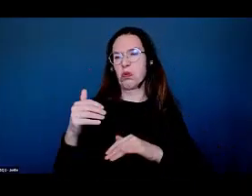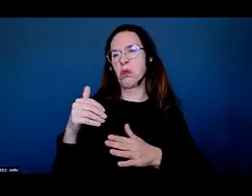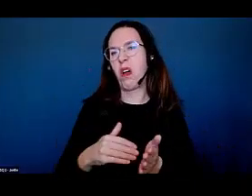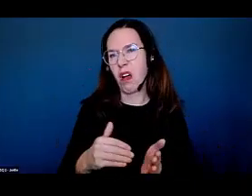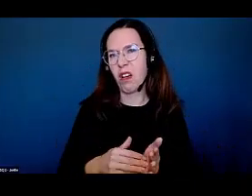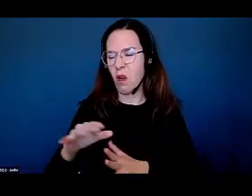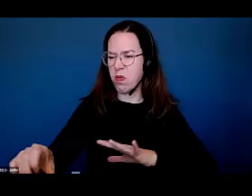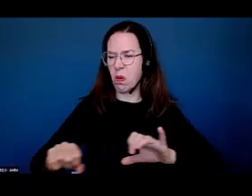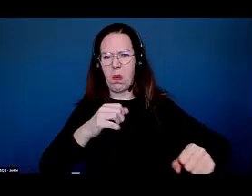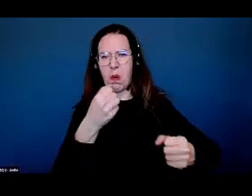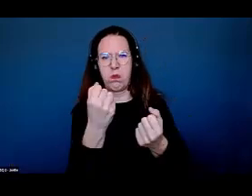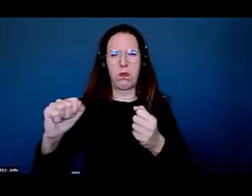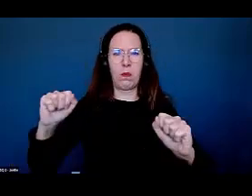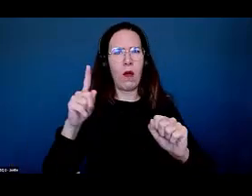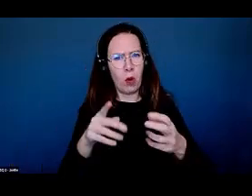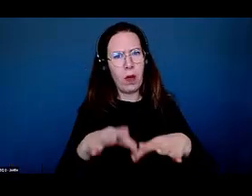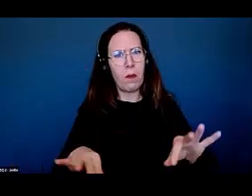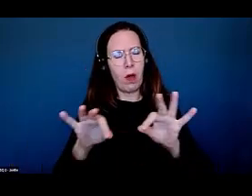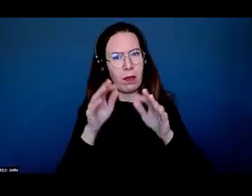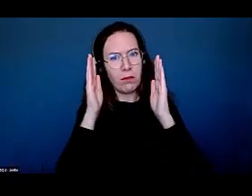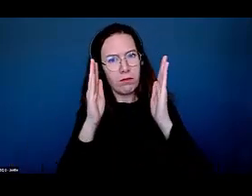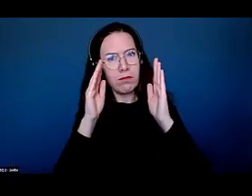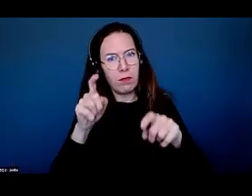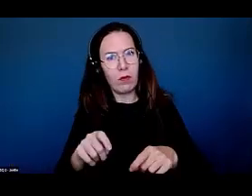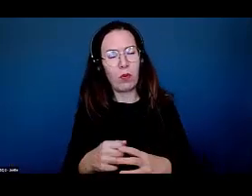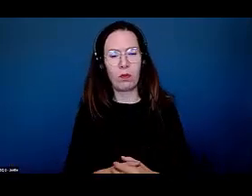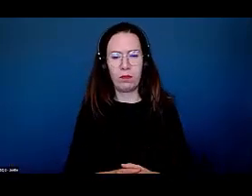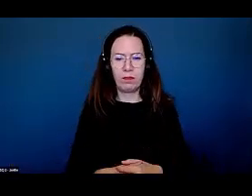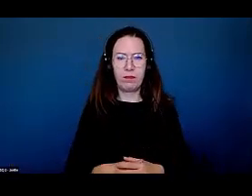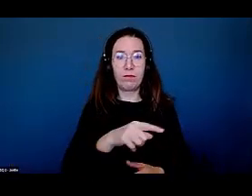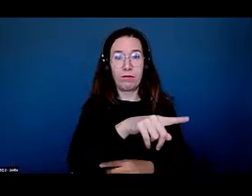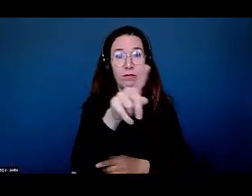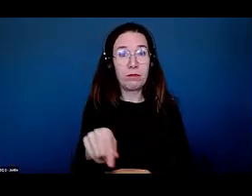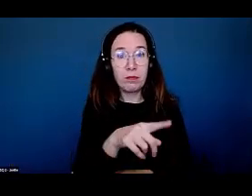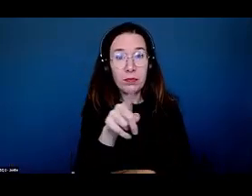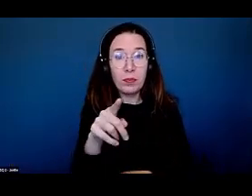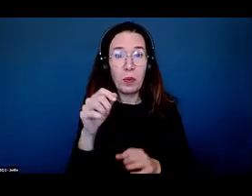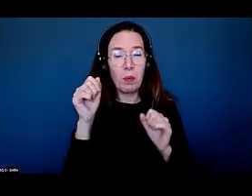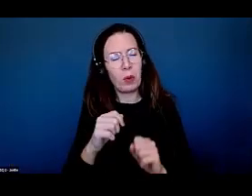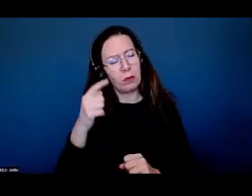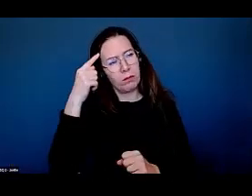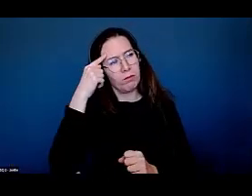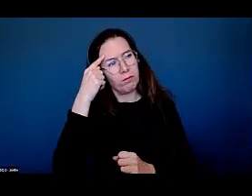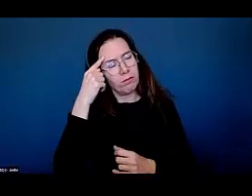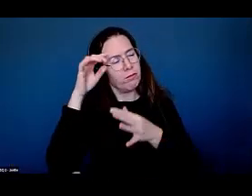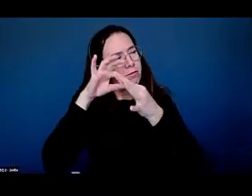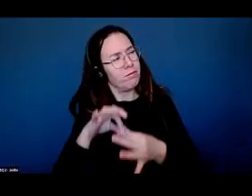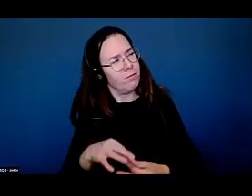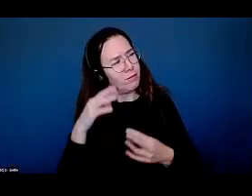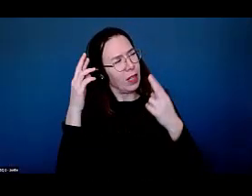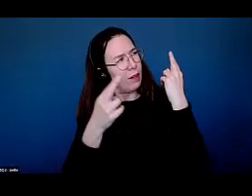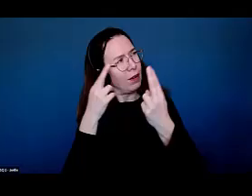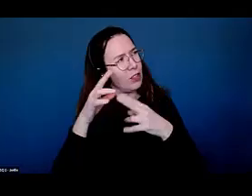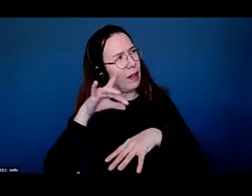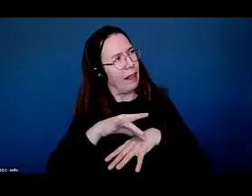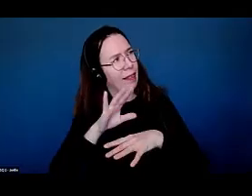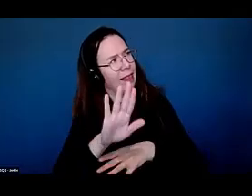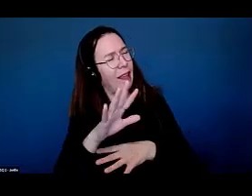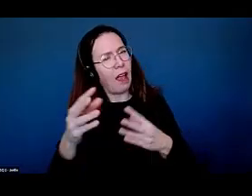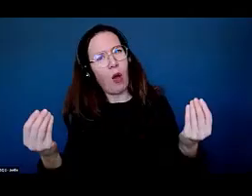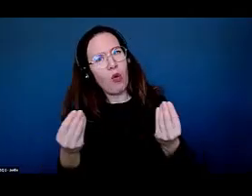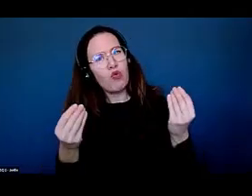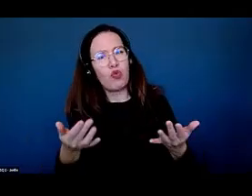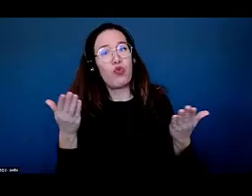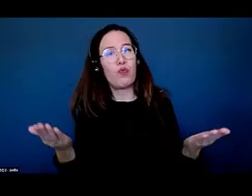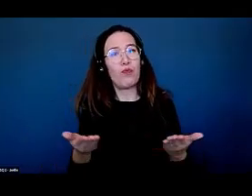toujours d'actualité et requiert notre attention collective. J'invite chacun à prendre un moment pour réfléchir à la